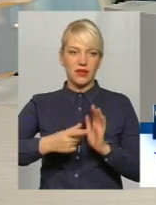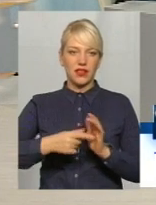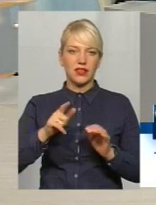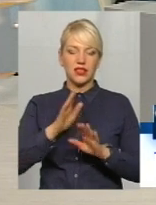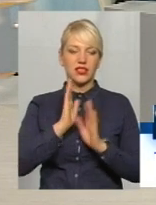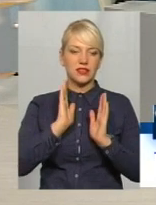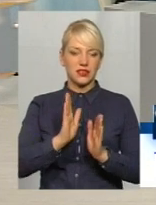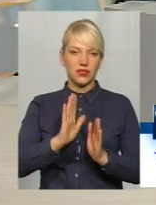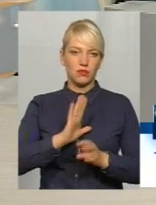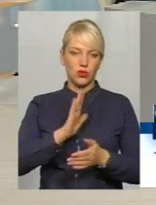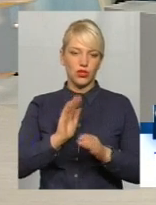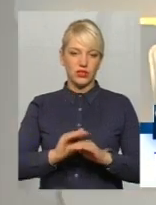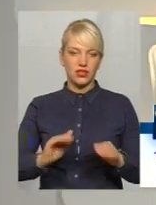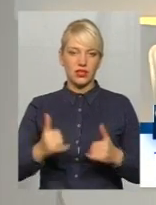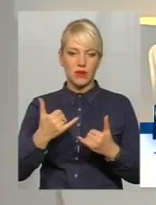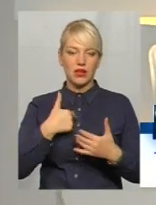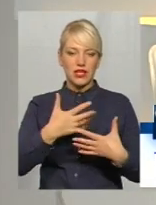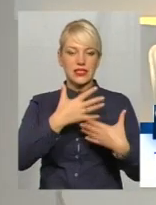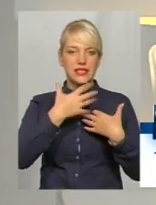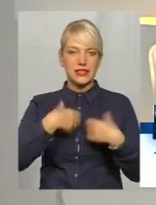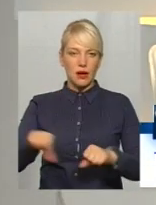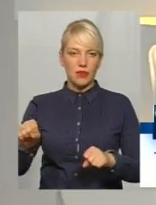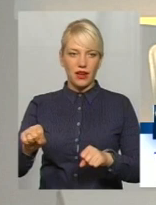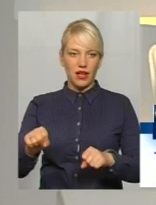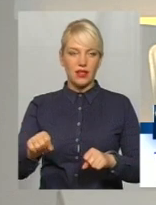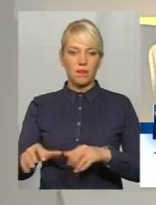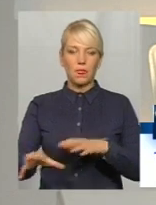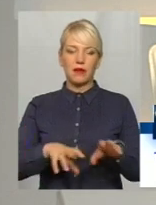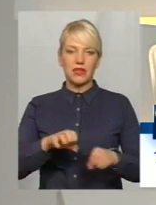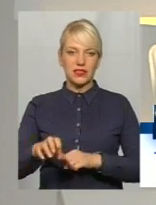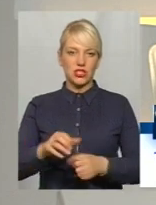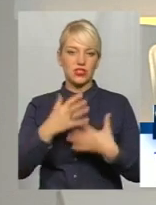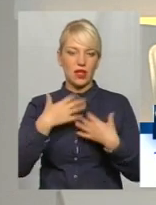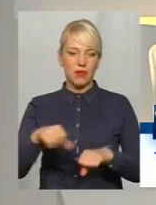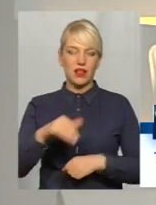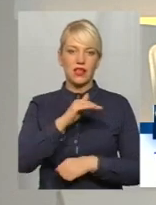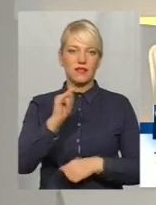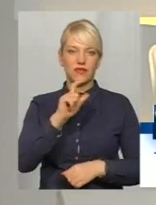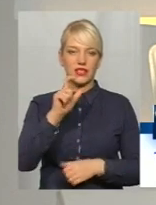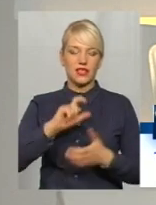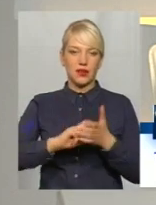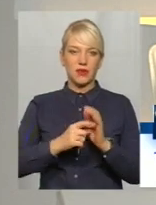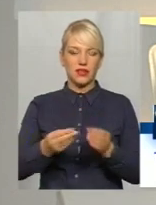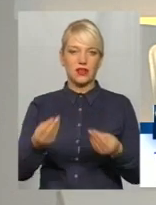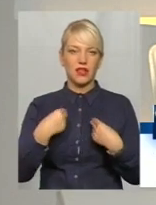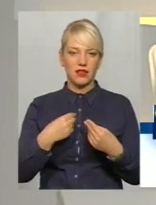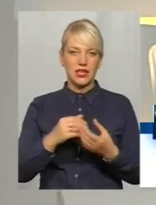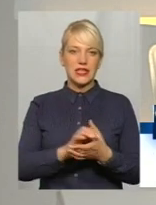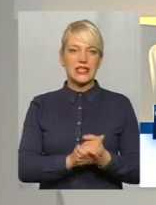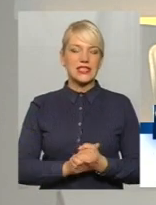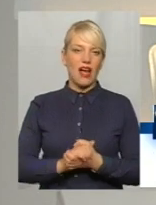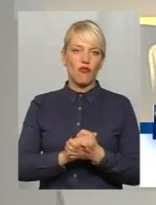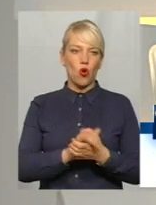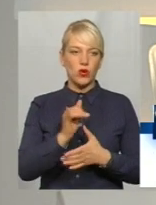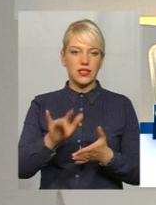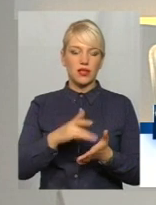дітки. Тепер нас забрали масажиста, забрали тільки кабінет, дали завгод та й бухгалтерію. І ще